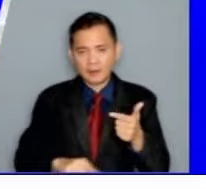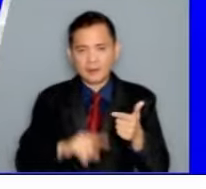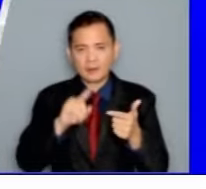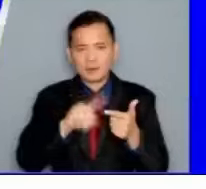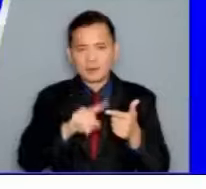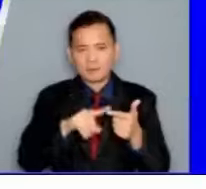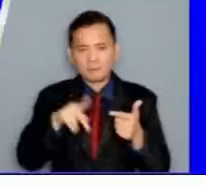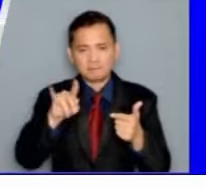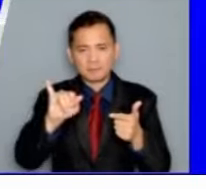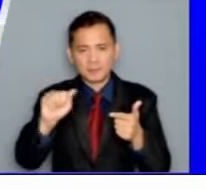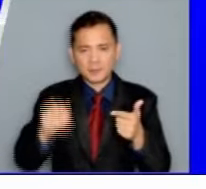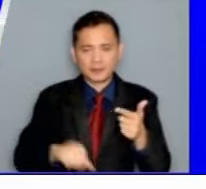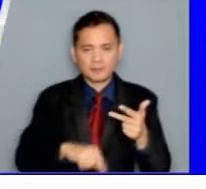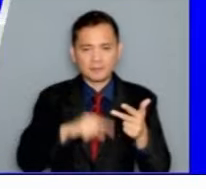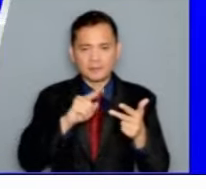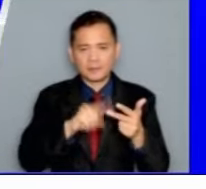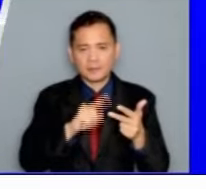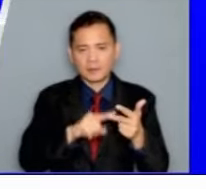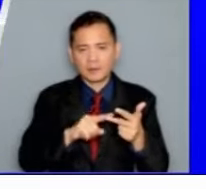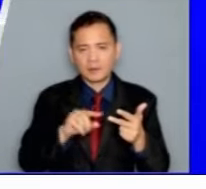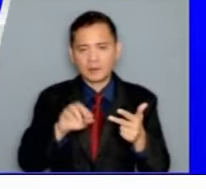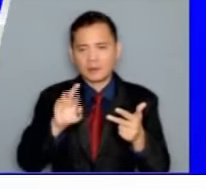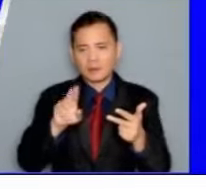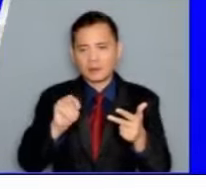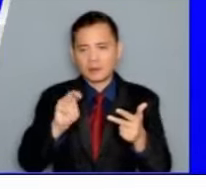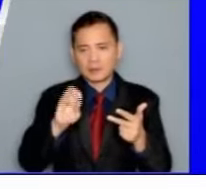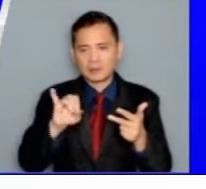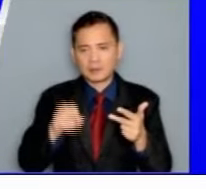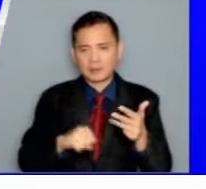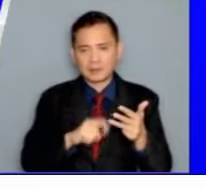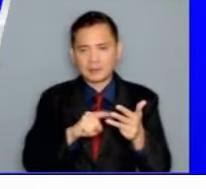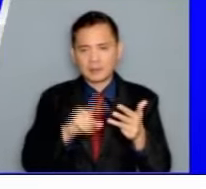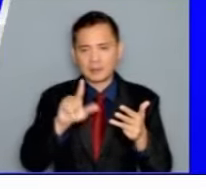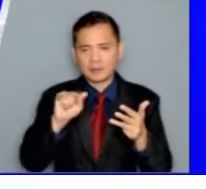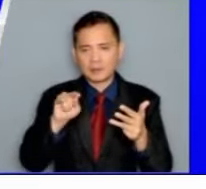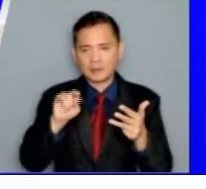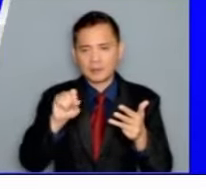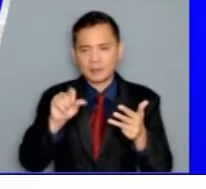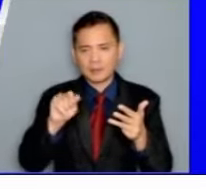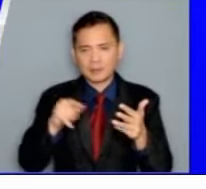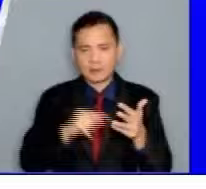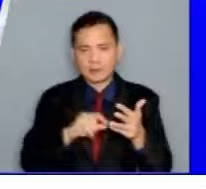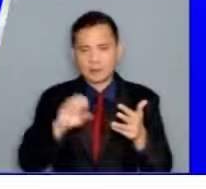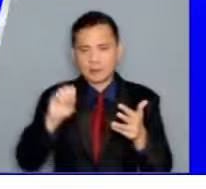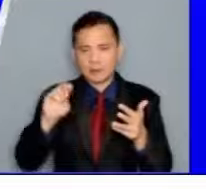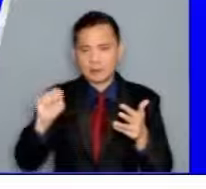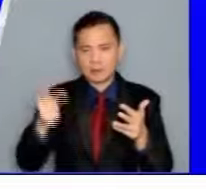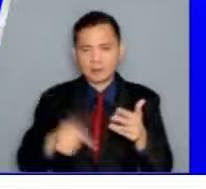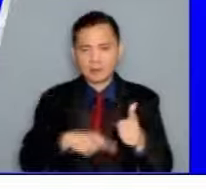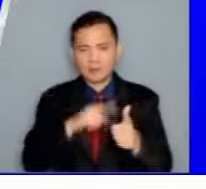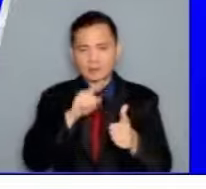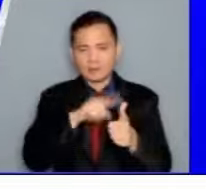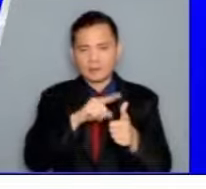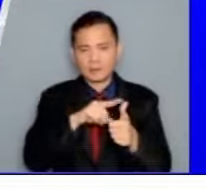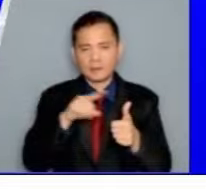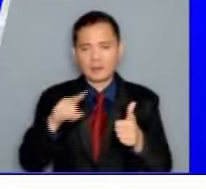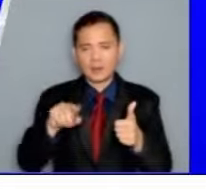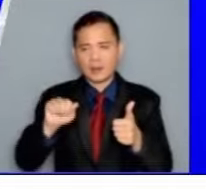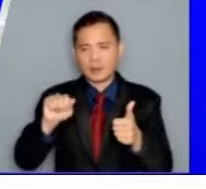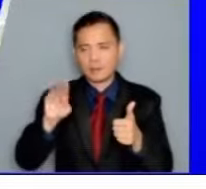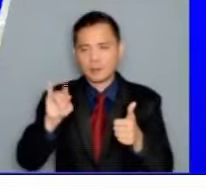Tolentino senador Lito Lapid Dr Willy Ong at DILG secretary her Abalos Ilan pang mga dating